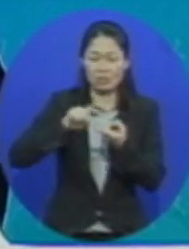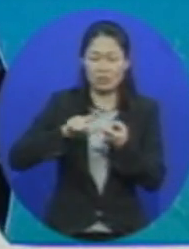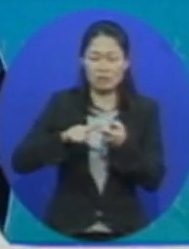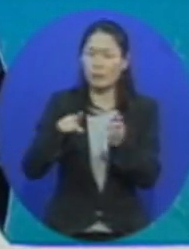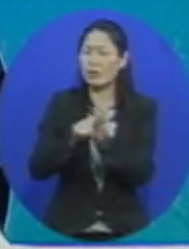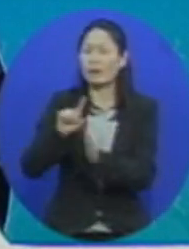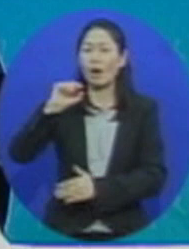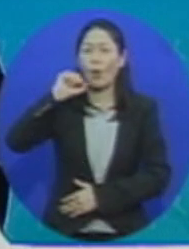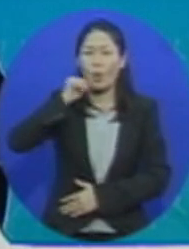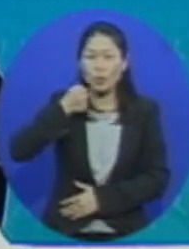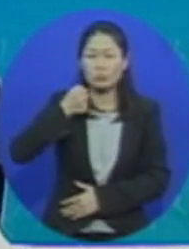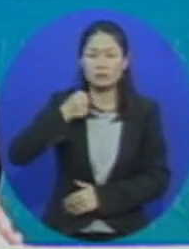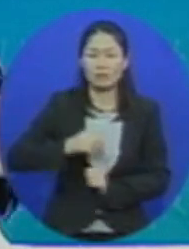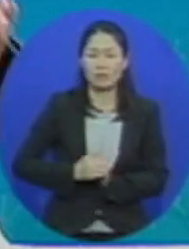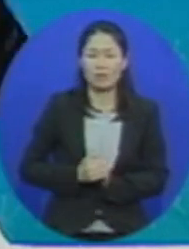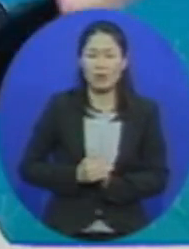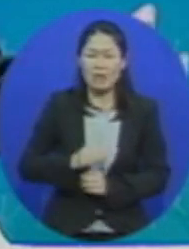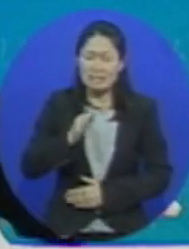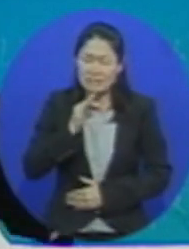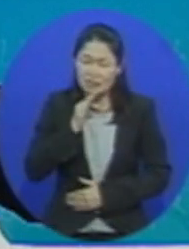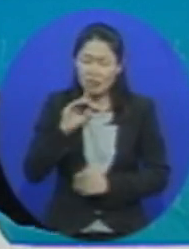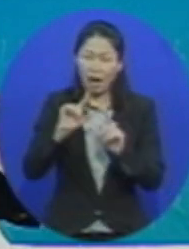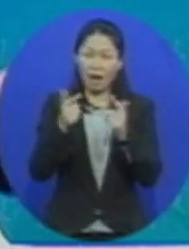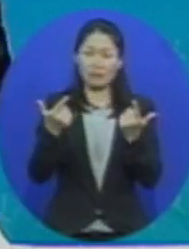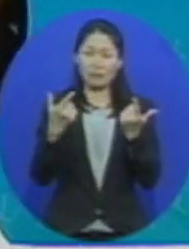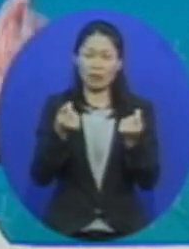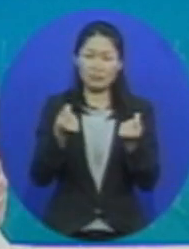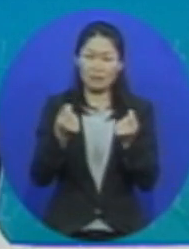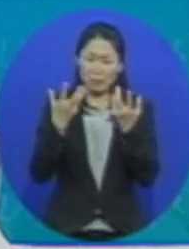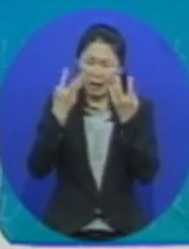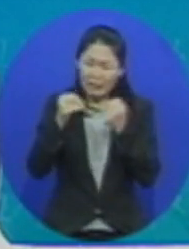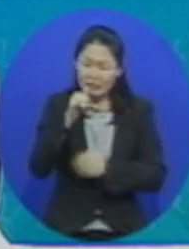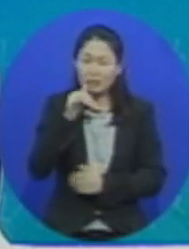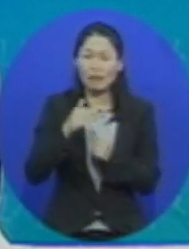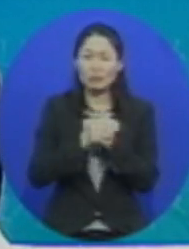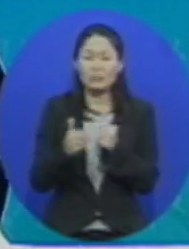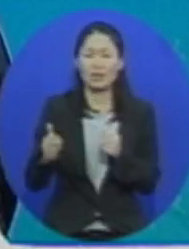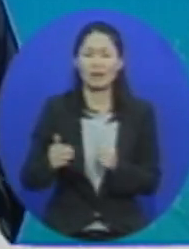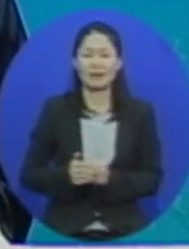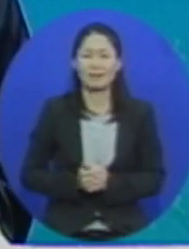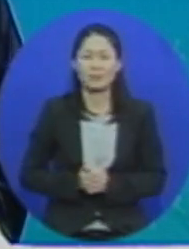어려웠어요 실제로는 아닌 것이 너무 많으니까